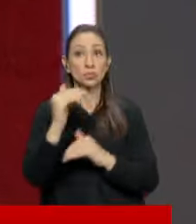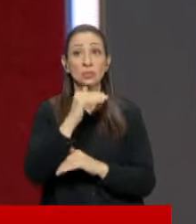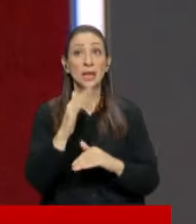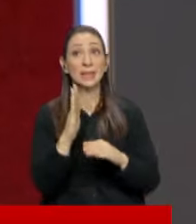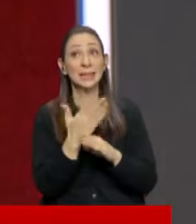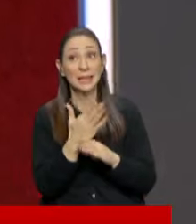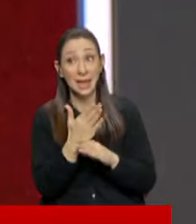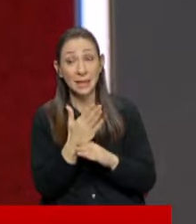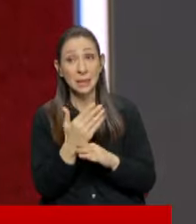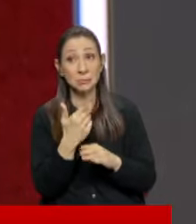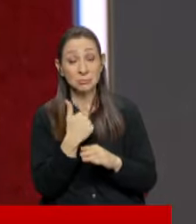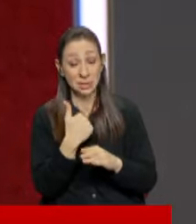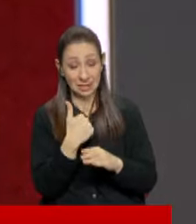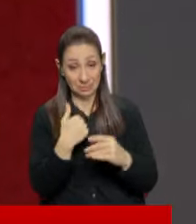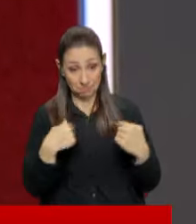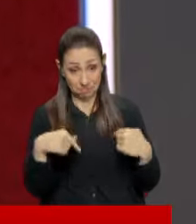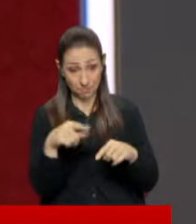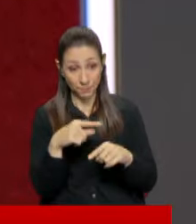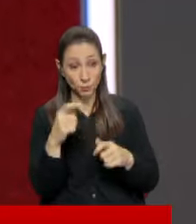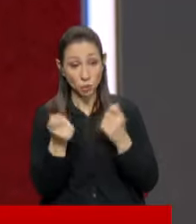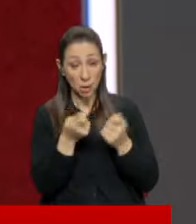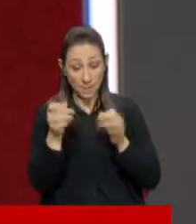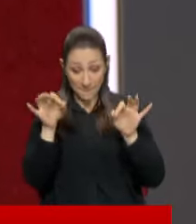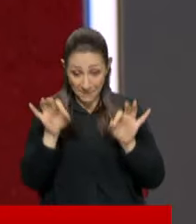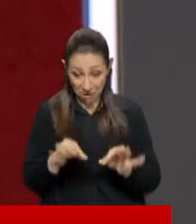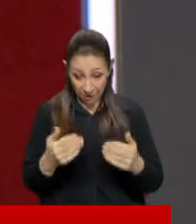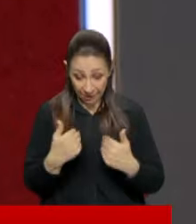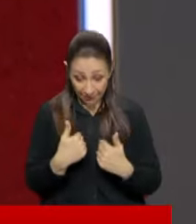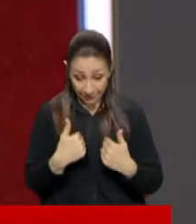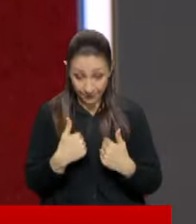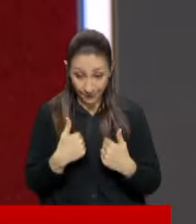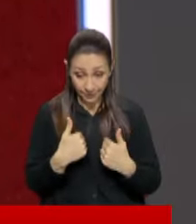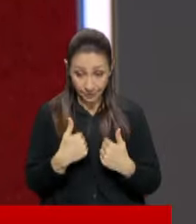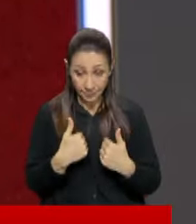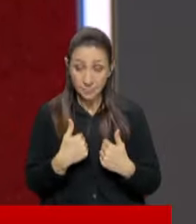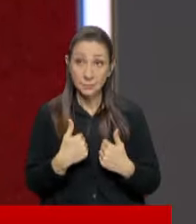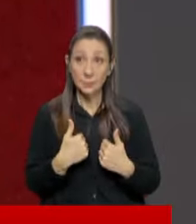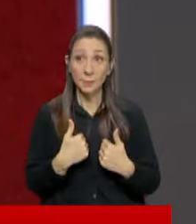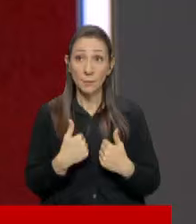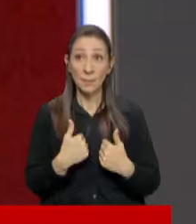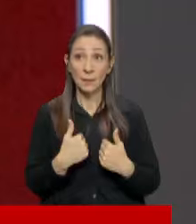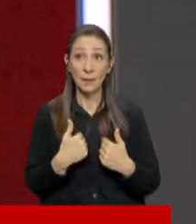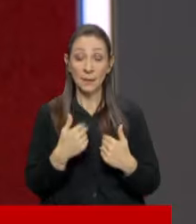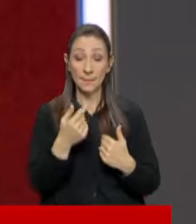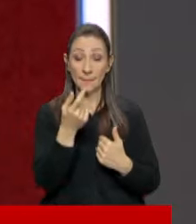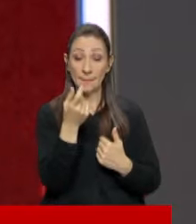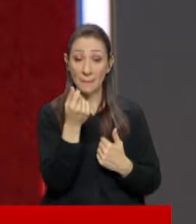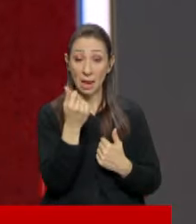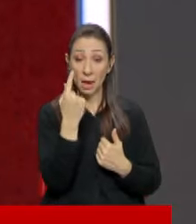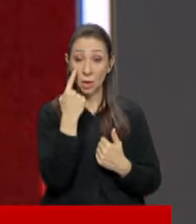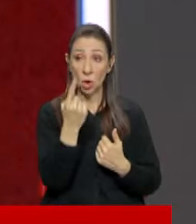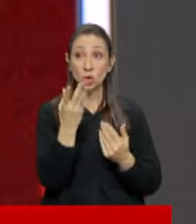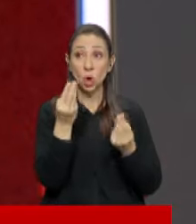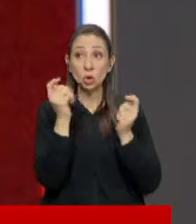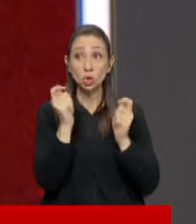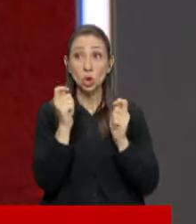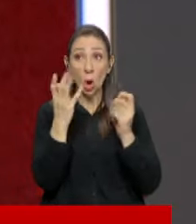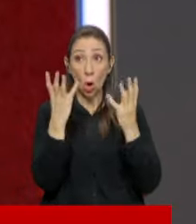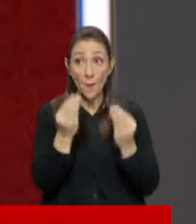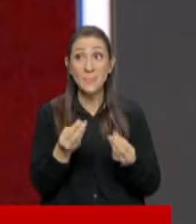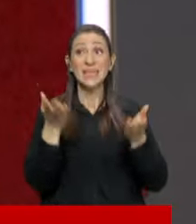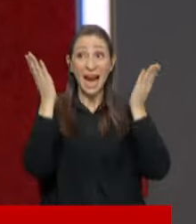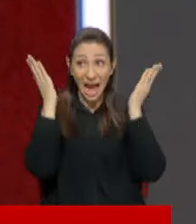çünkü bizim göreve başlarken hani mali açıdan çok zor durumda